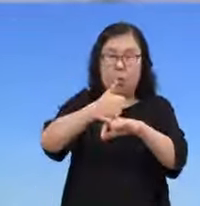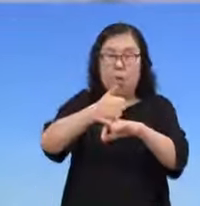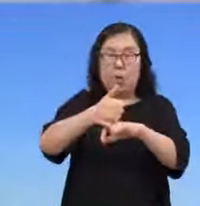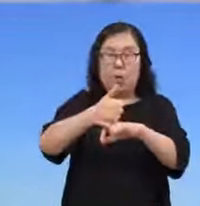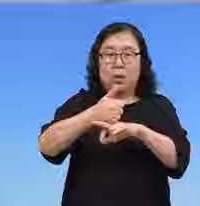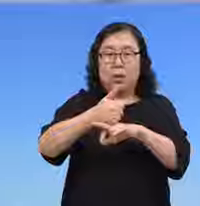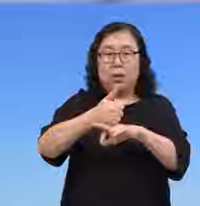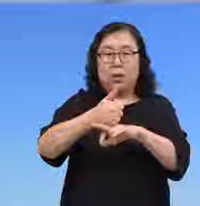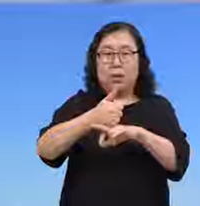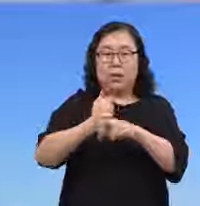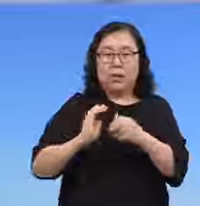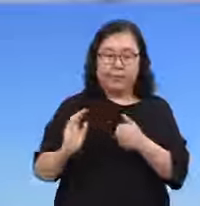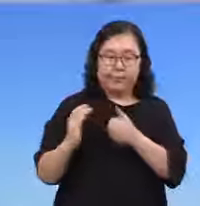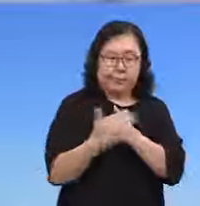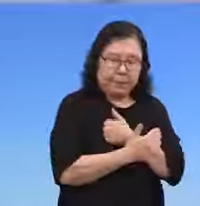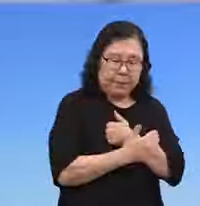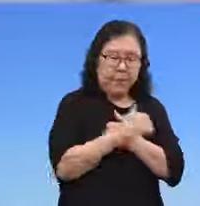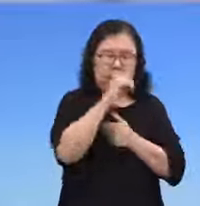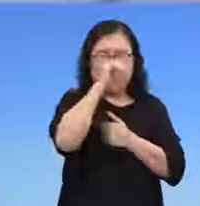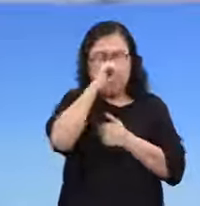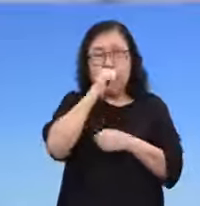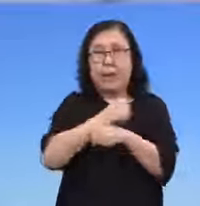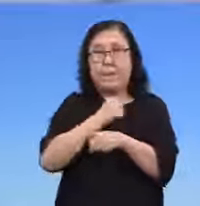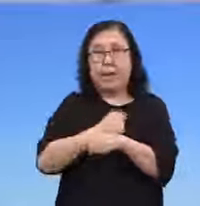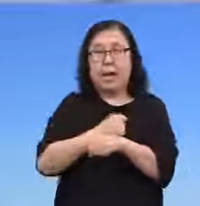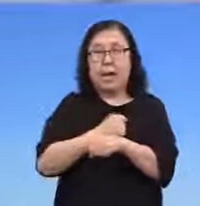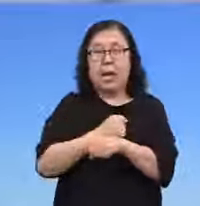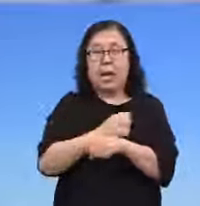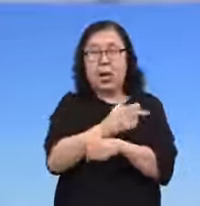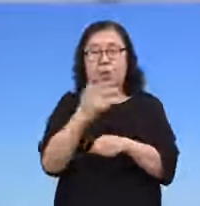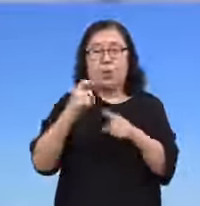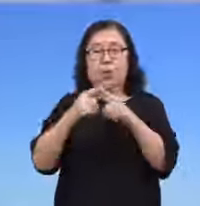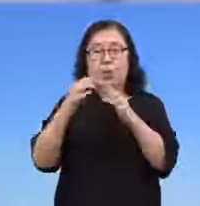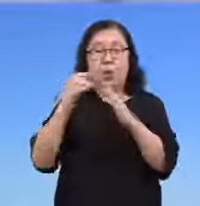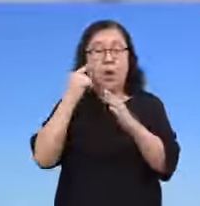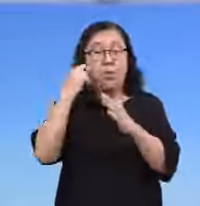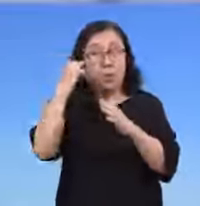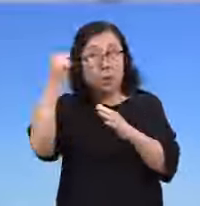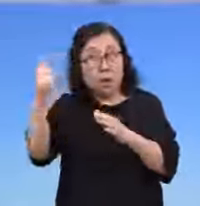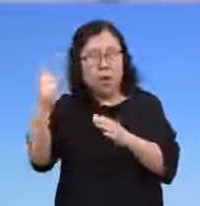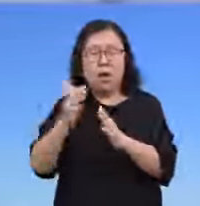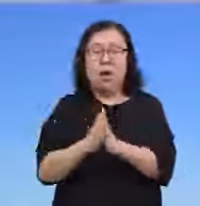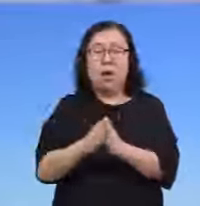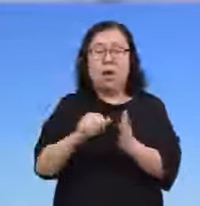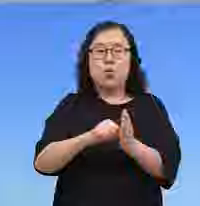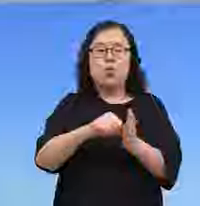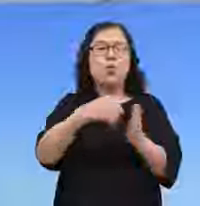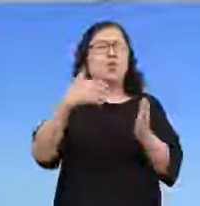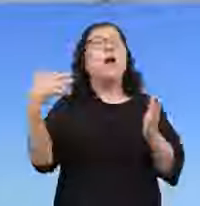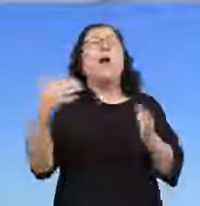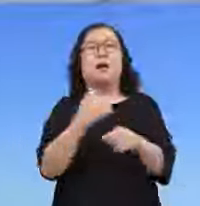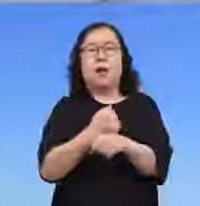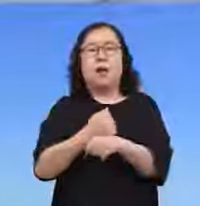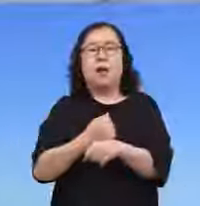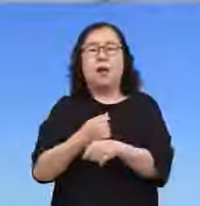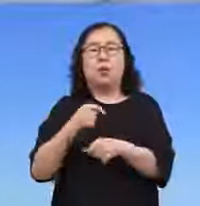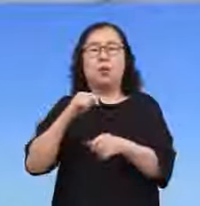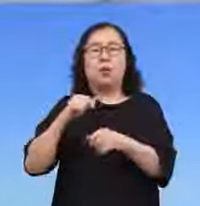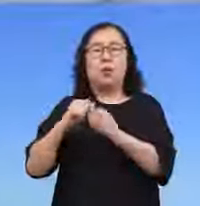교회 목사래. 그 굉장히 듣기 좋은 이야기 아닙니까? 유명하대. 그 목사 설교 많이